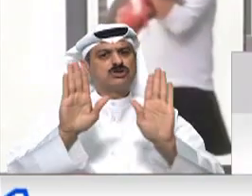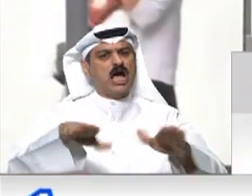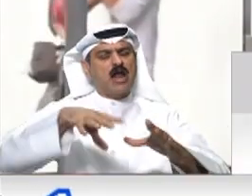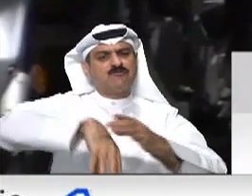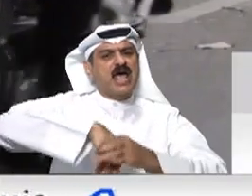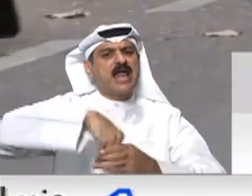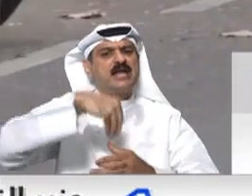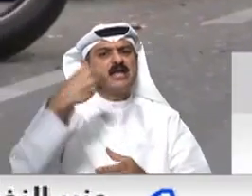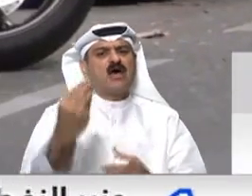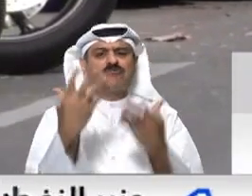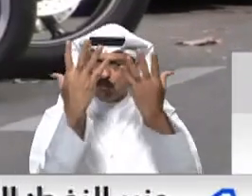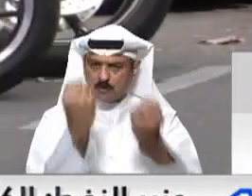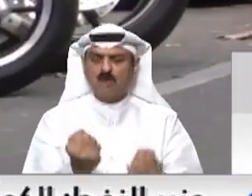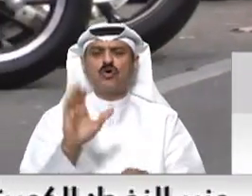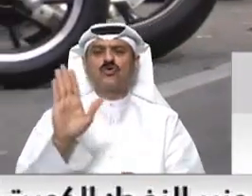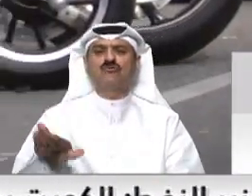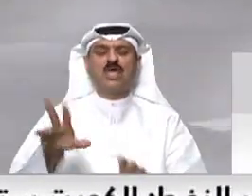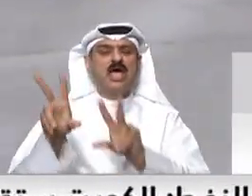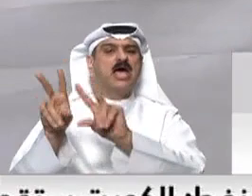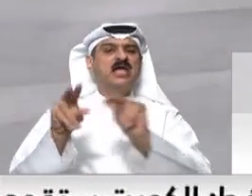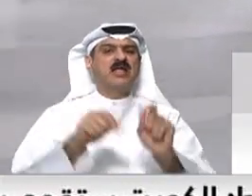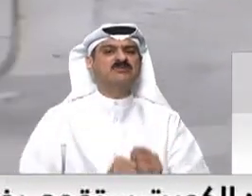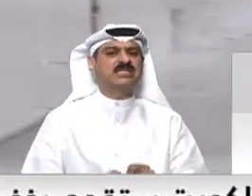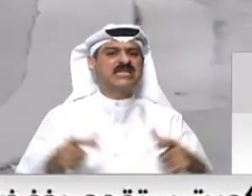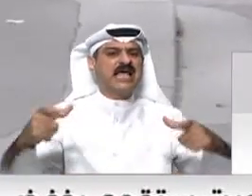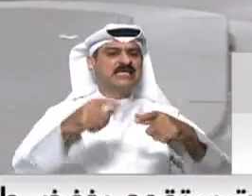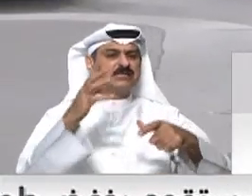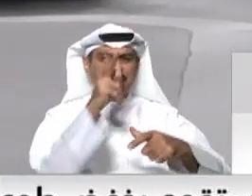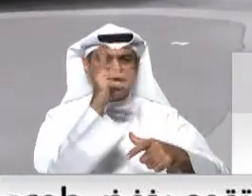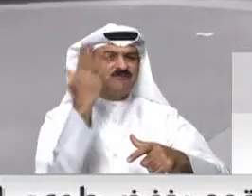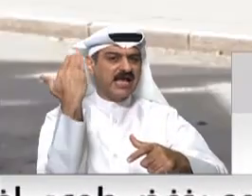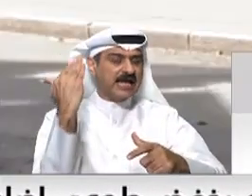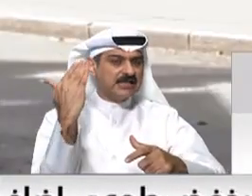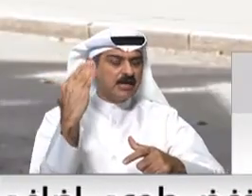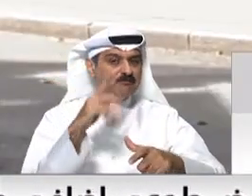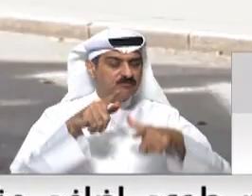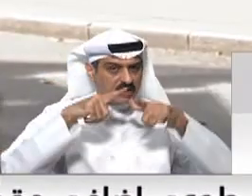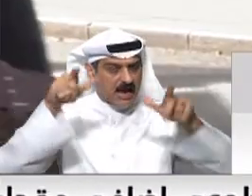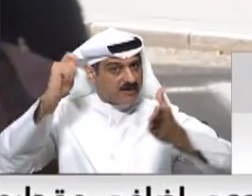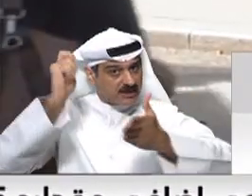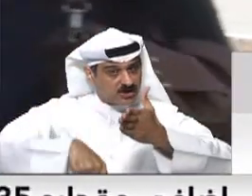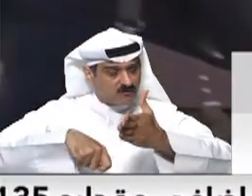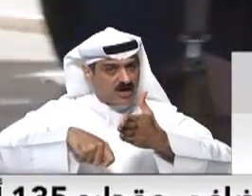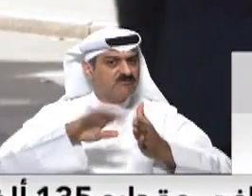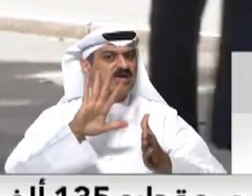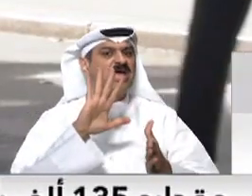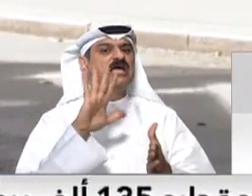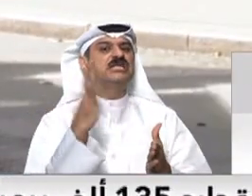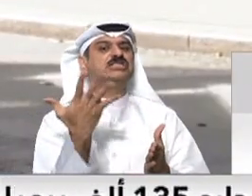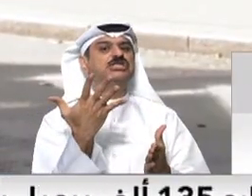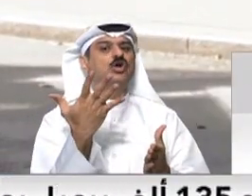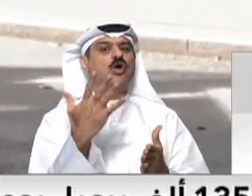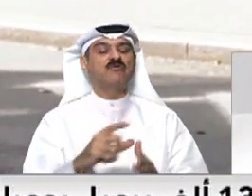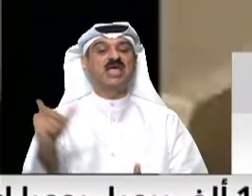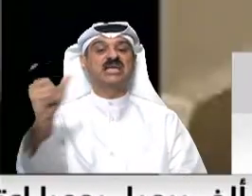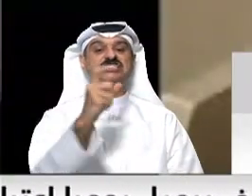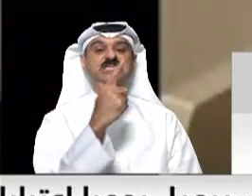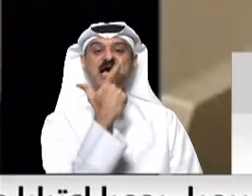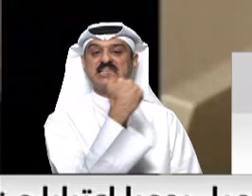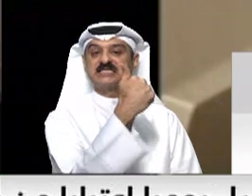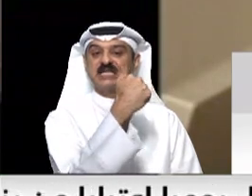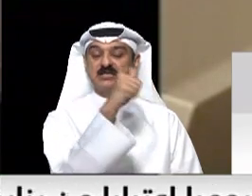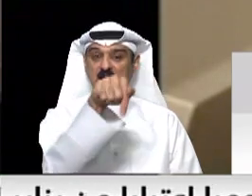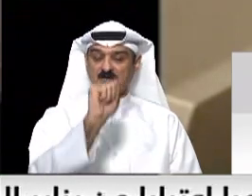الإنتاج المتفق عليها في اجتماع يونيو الماضي بمقدار 3.66 مليون برميلا يوميا، أو ما